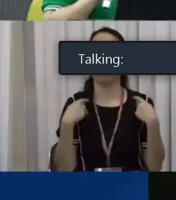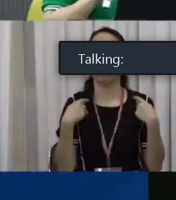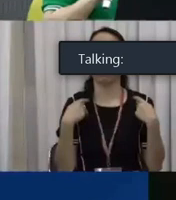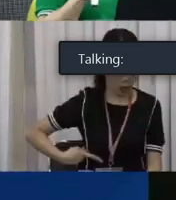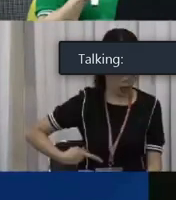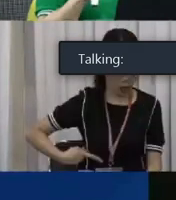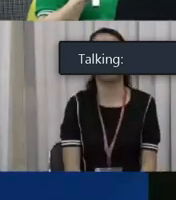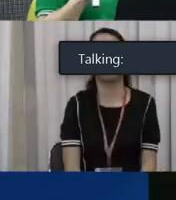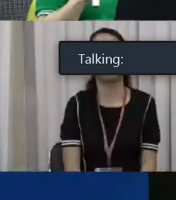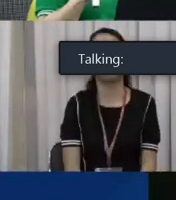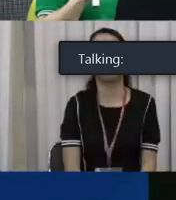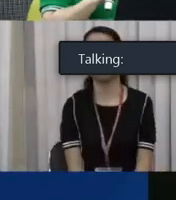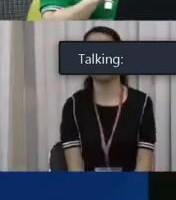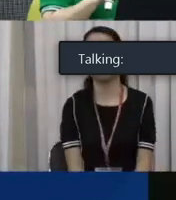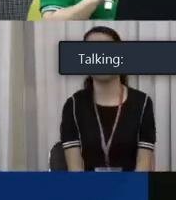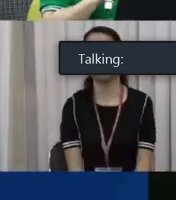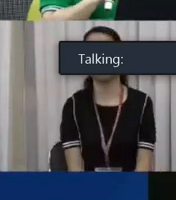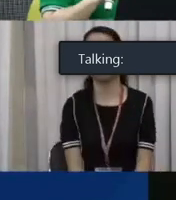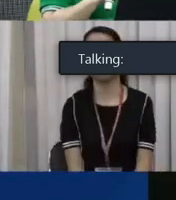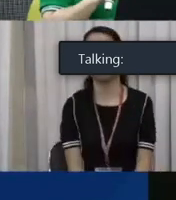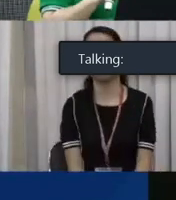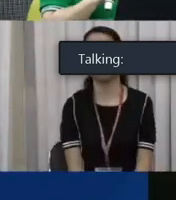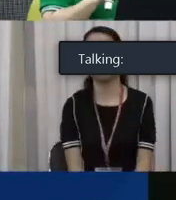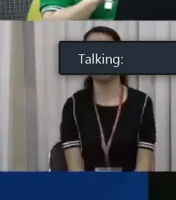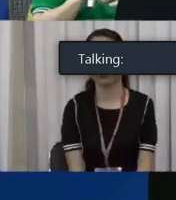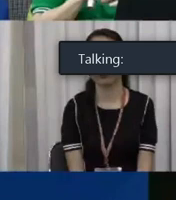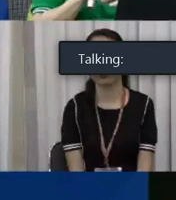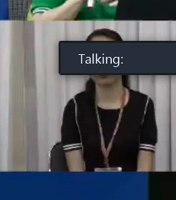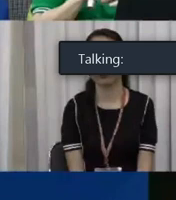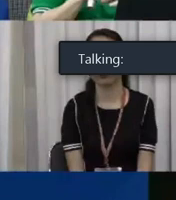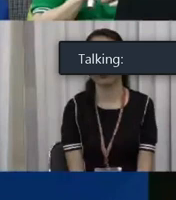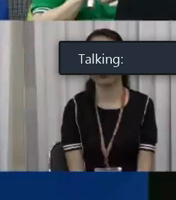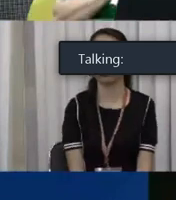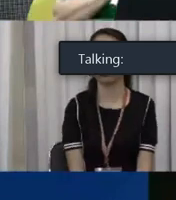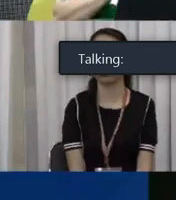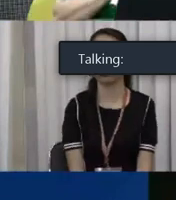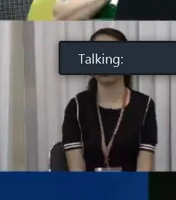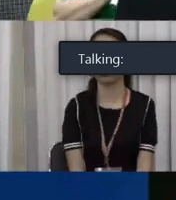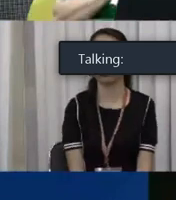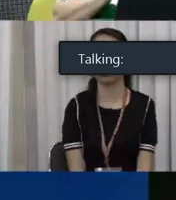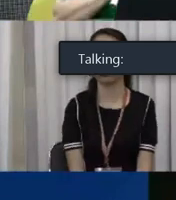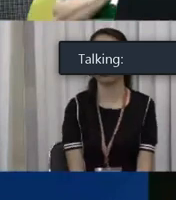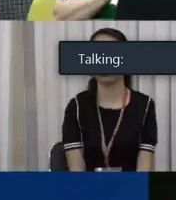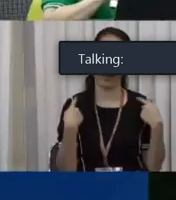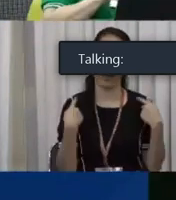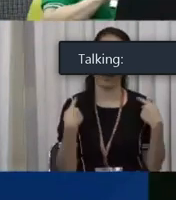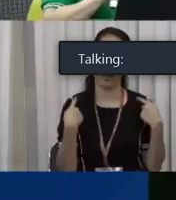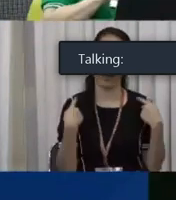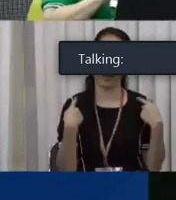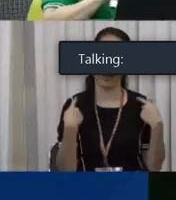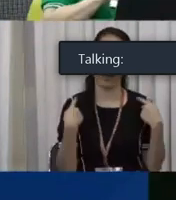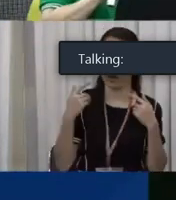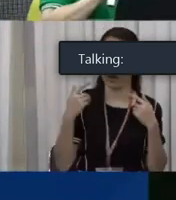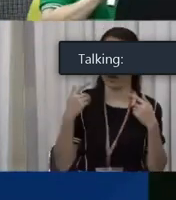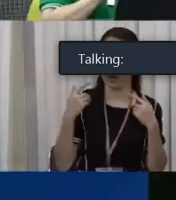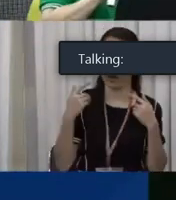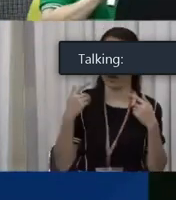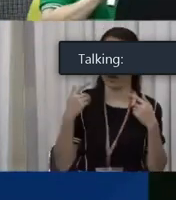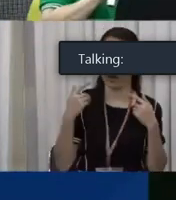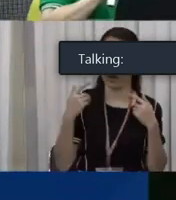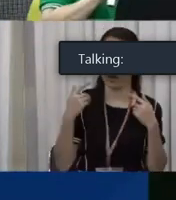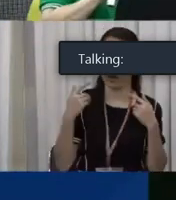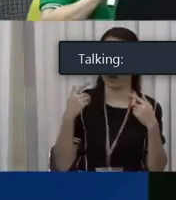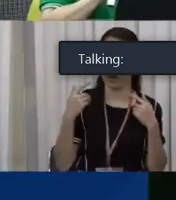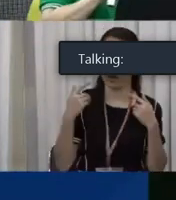sad. Then we have the leave benefits. So unsa man nga mga leave ang